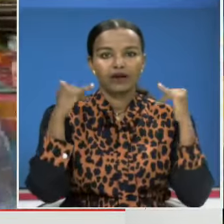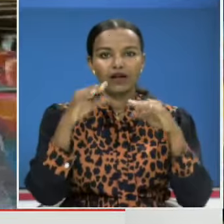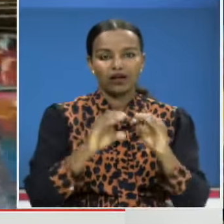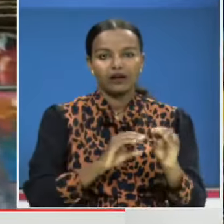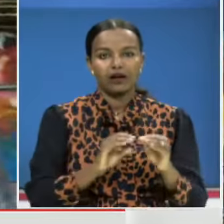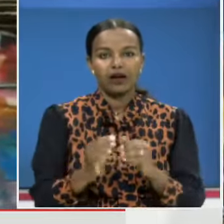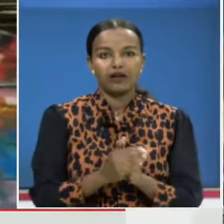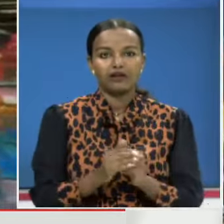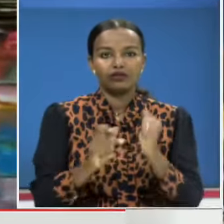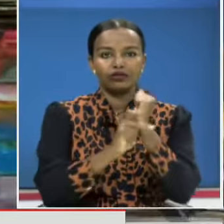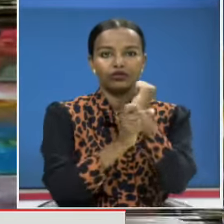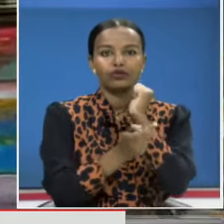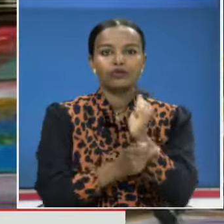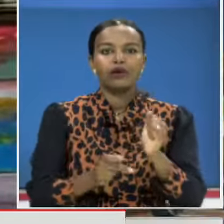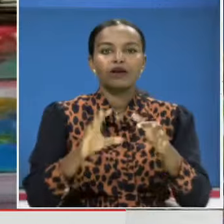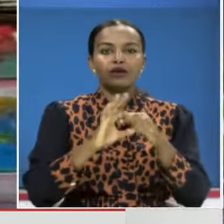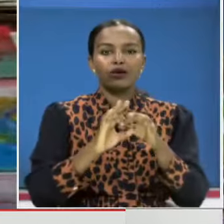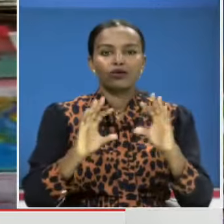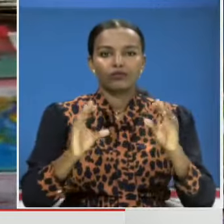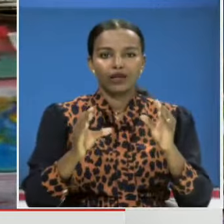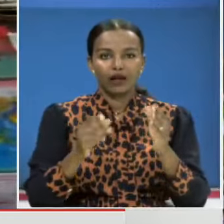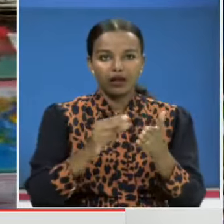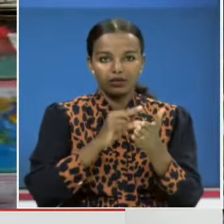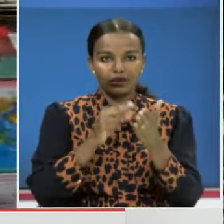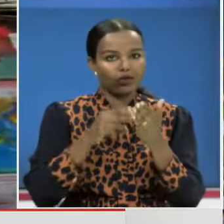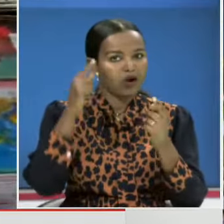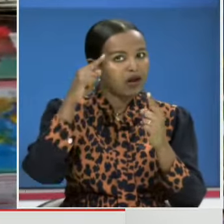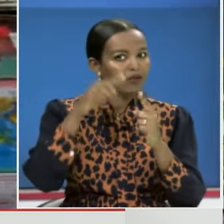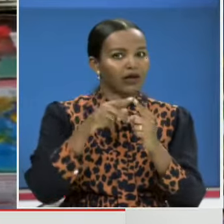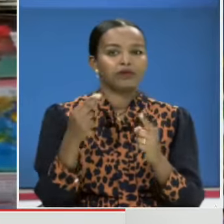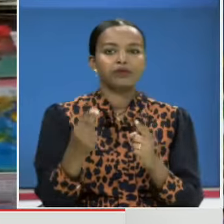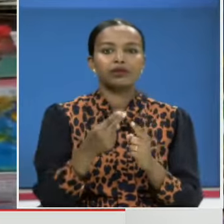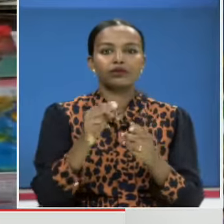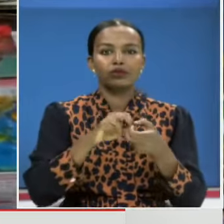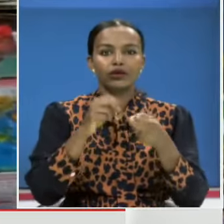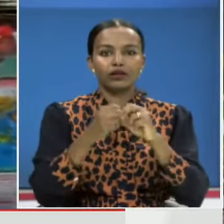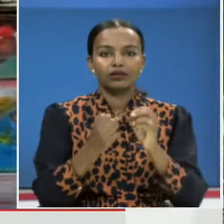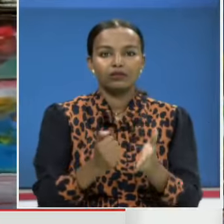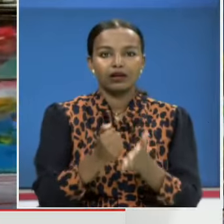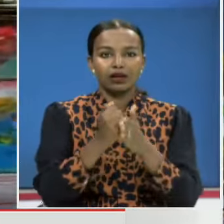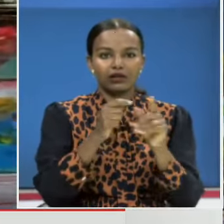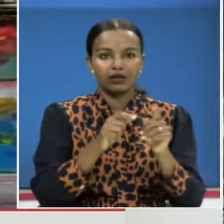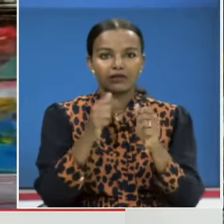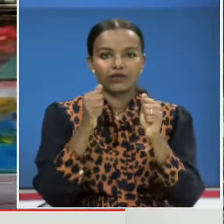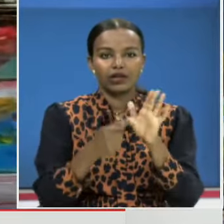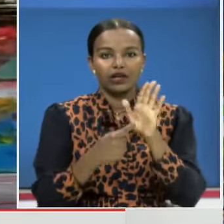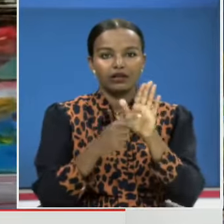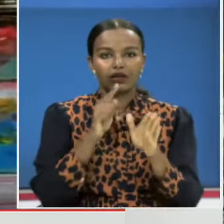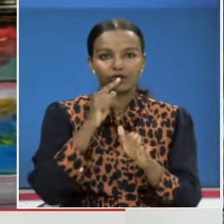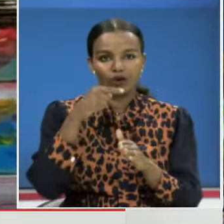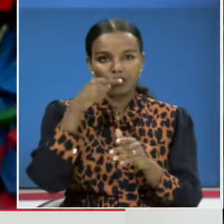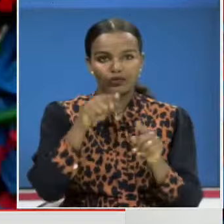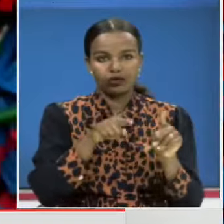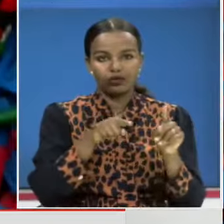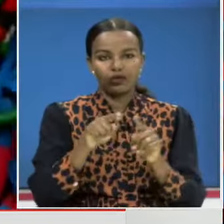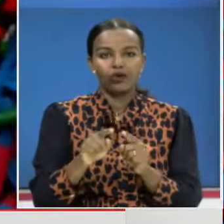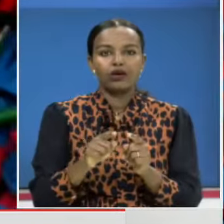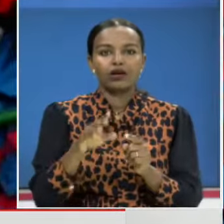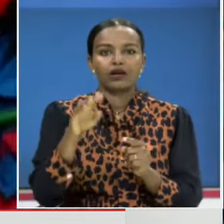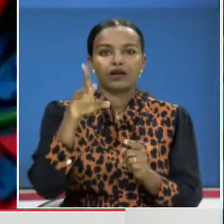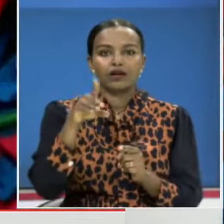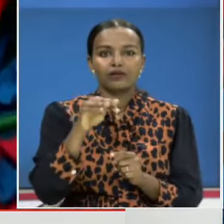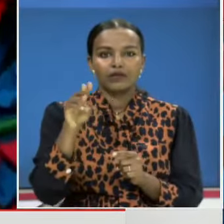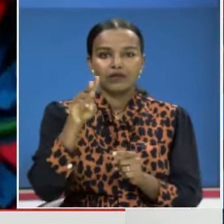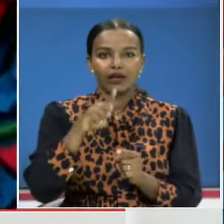እናደርጋለን። ድርጅቱ ማህበራዊ ሚዲያን ለበጎ ዓላማ በመጠቀም ወገንን መርዳት እንደሚቻል ያሳየ ነው ያሉት ደግሞ የከሚሴ